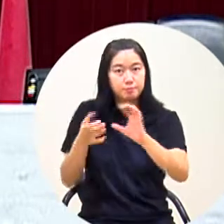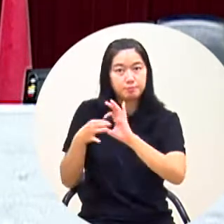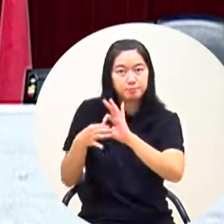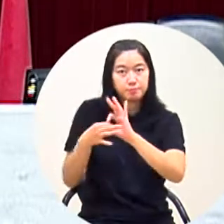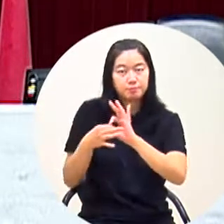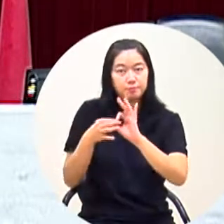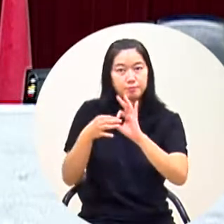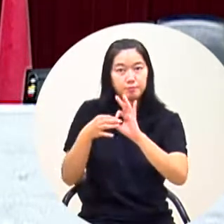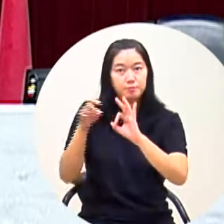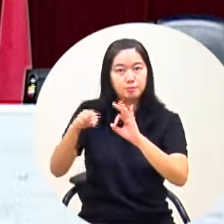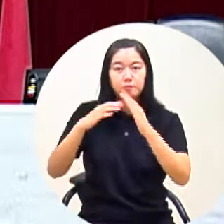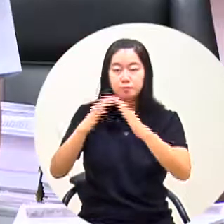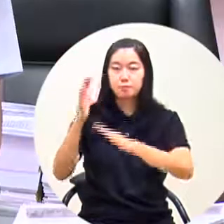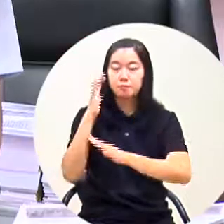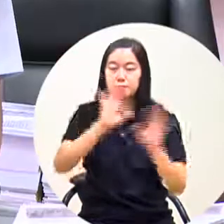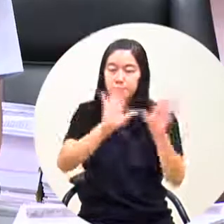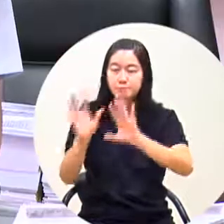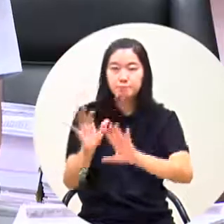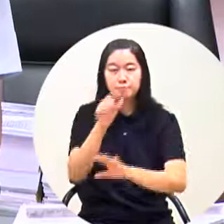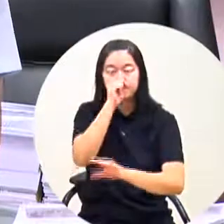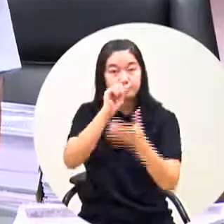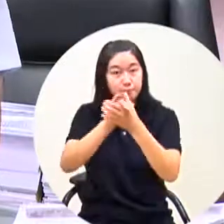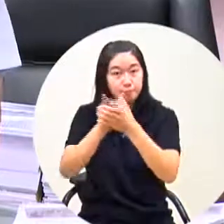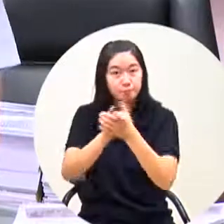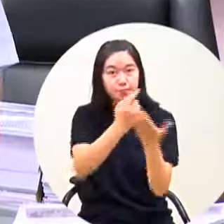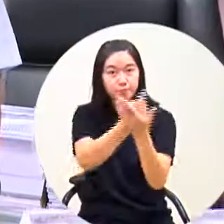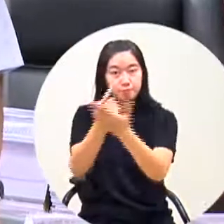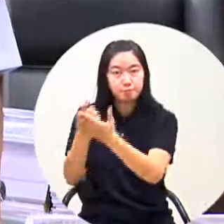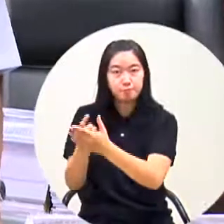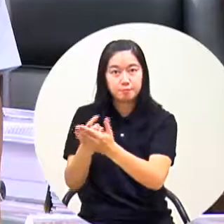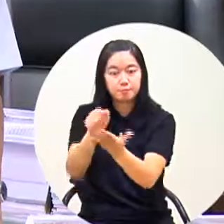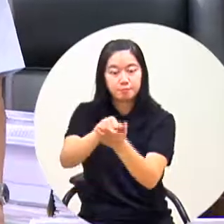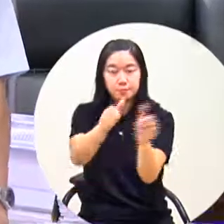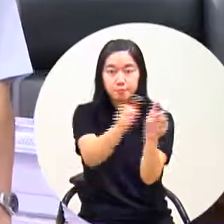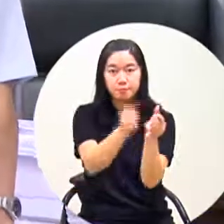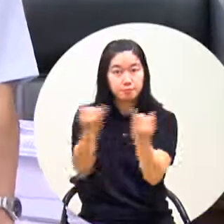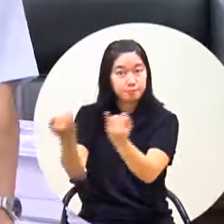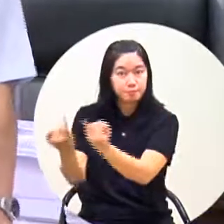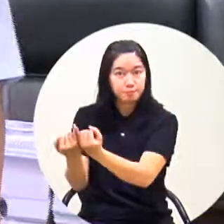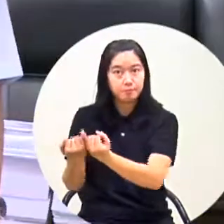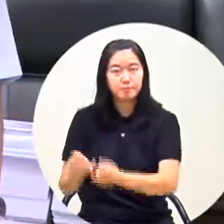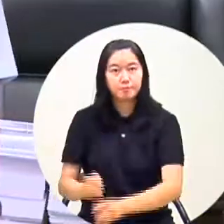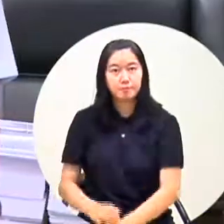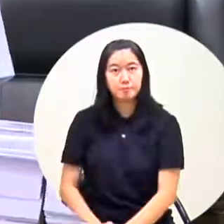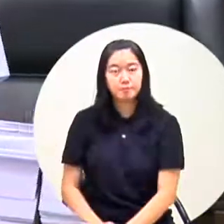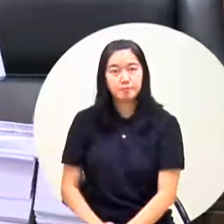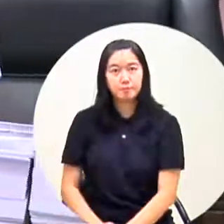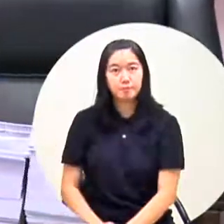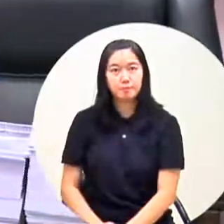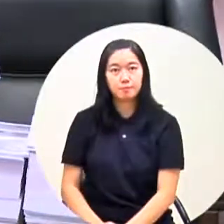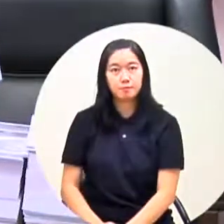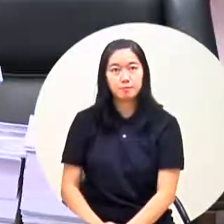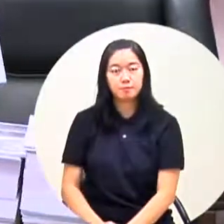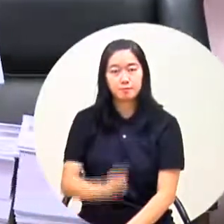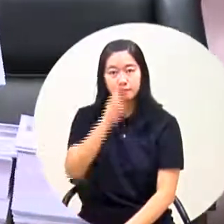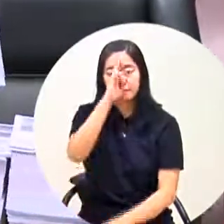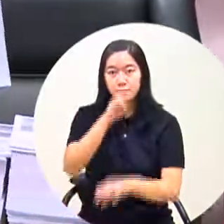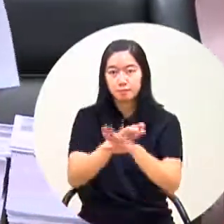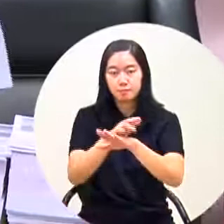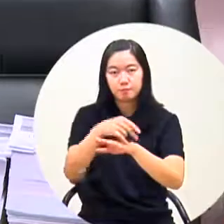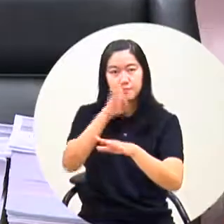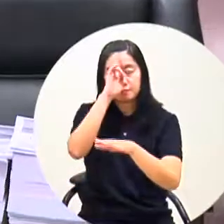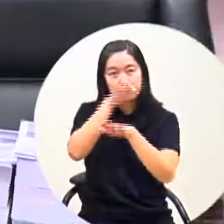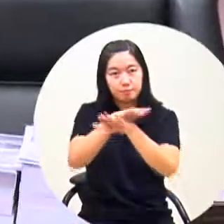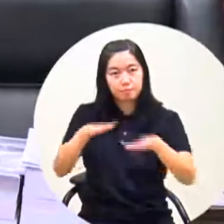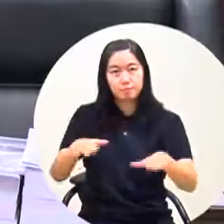心事情这些好朋友，各位媒体安的女士先生大家黄昏快乐哈。首先